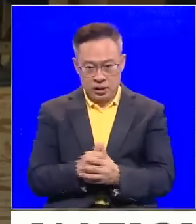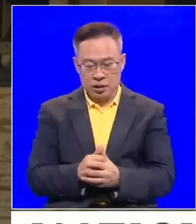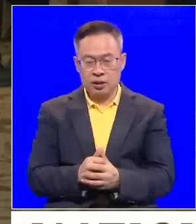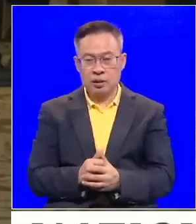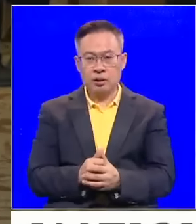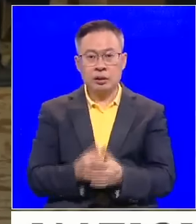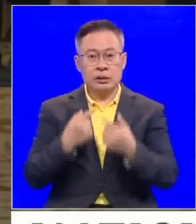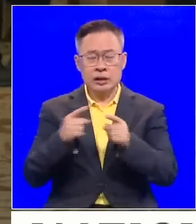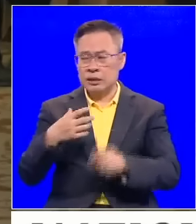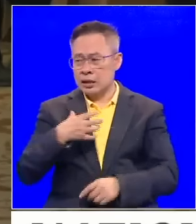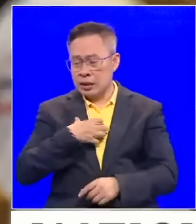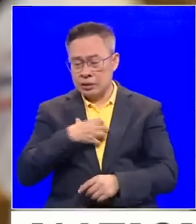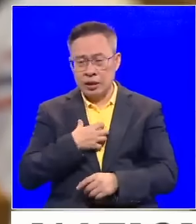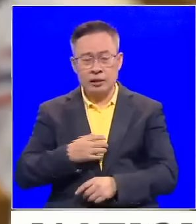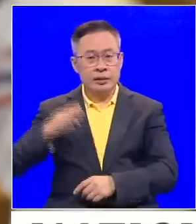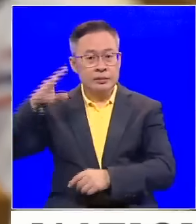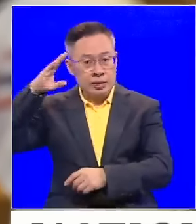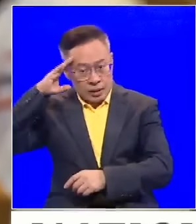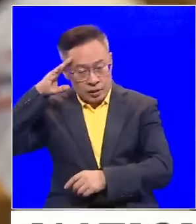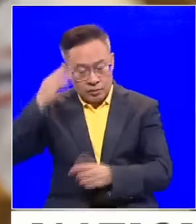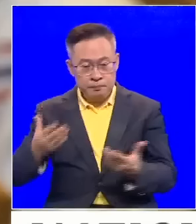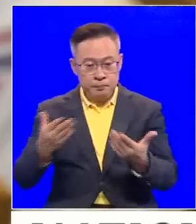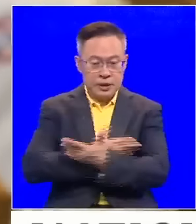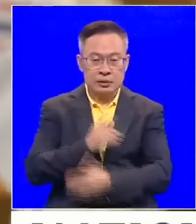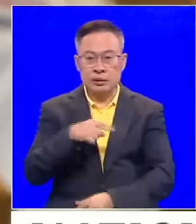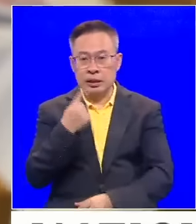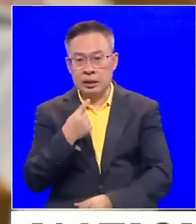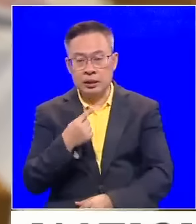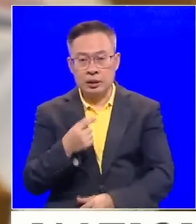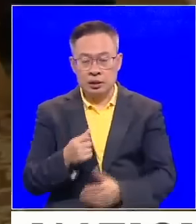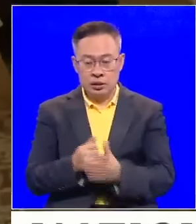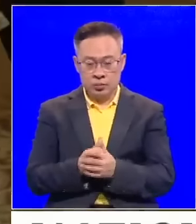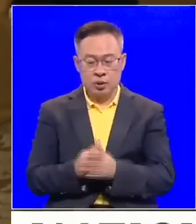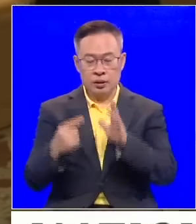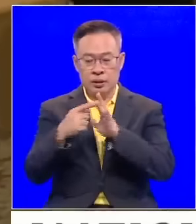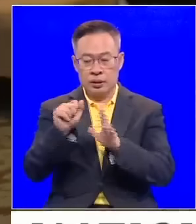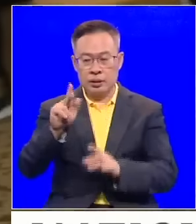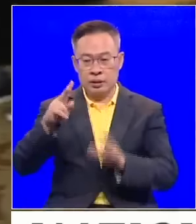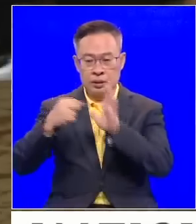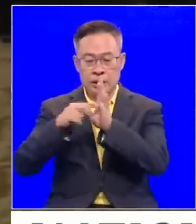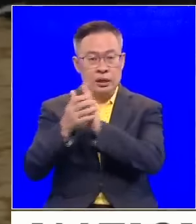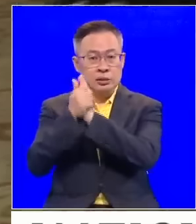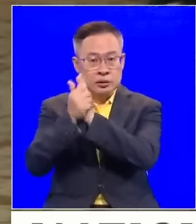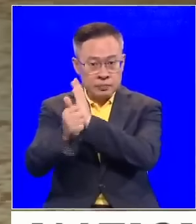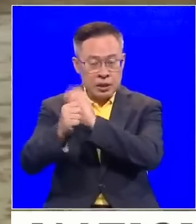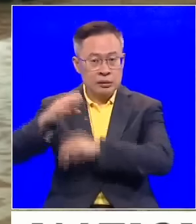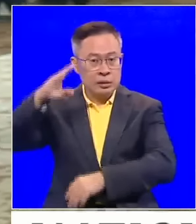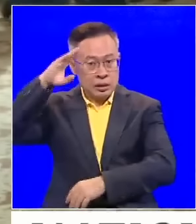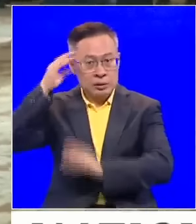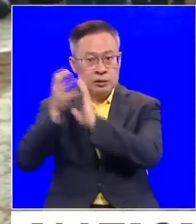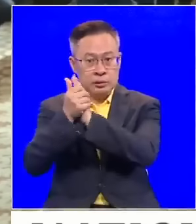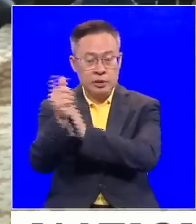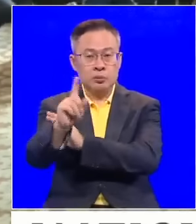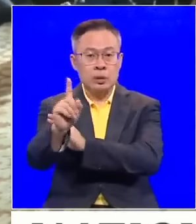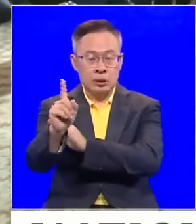การที่ว่าเอ๊ะอาจจะขยับไปที่กระทรวงกลาโหมถามว่าคุณเอกนัทมีความเชี่ยวชาญในเรื่องของการทหารหร อ ในแง่